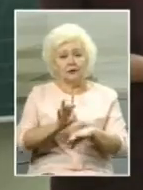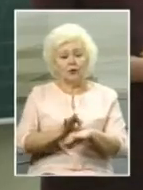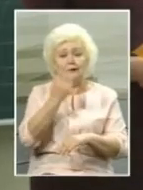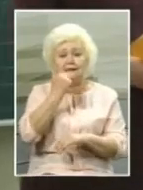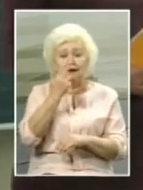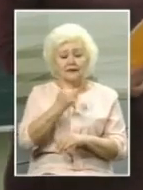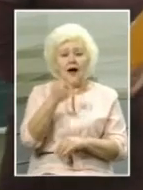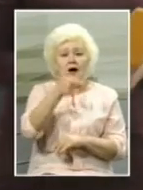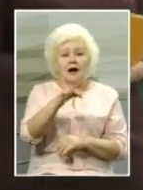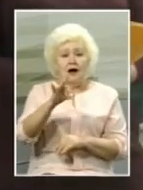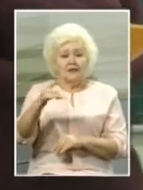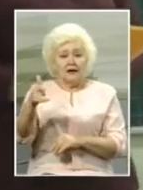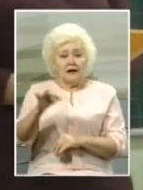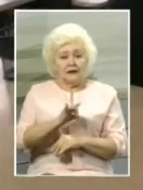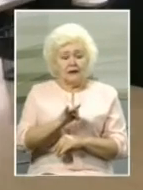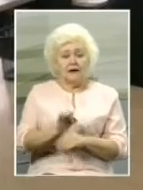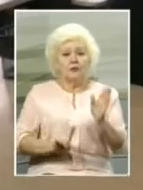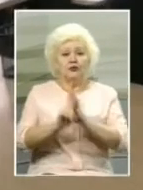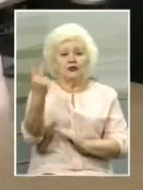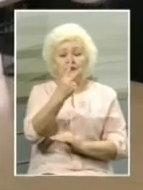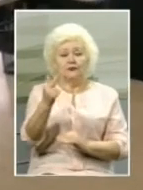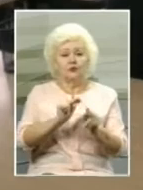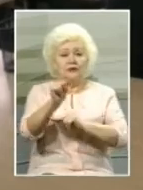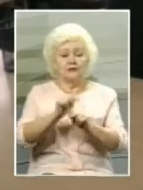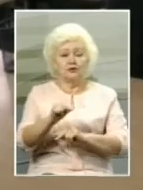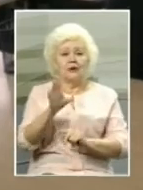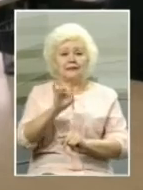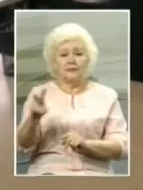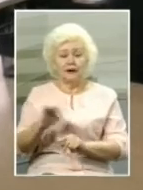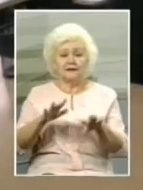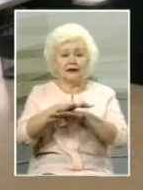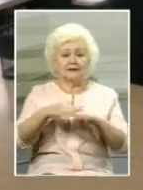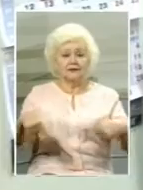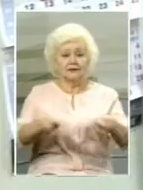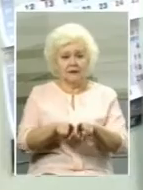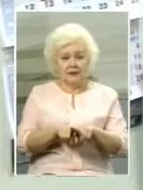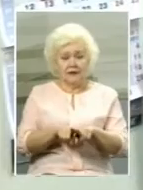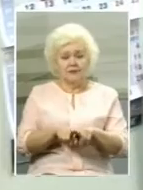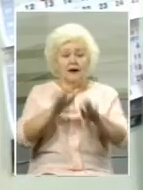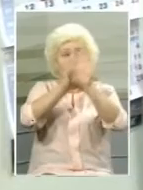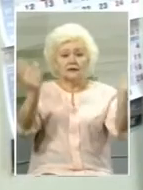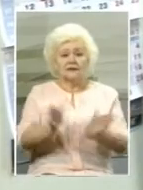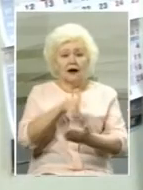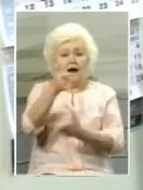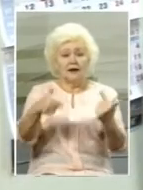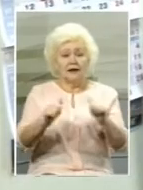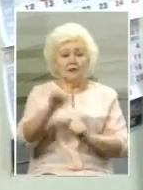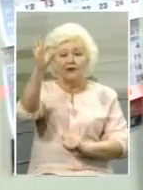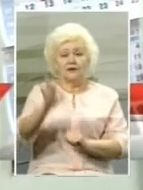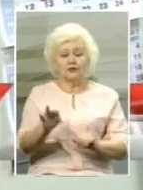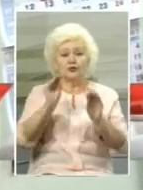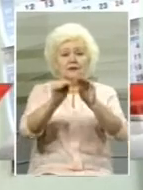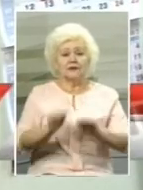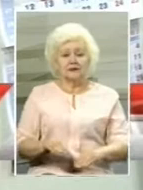на грип та ГРВІ почали у 2-му навчальному семестрі. Цифри сьогодні такі. Загально по місту такий відсоток